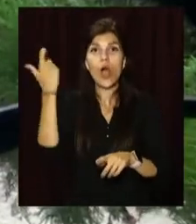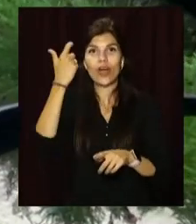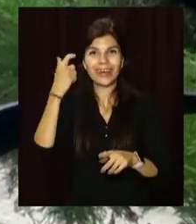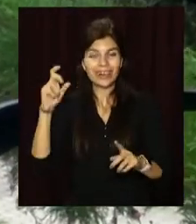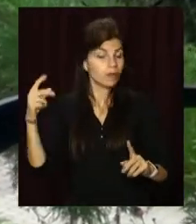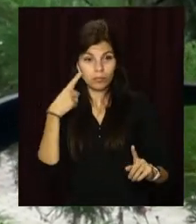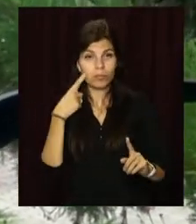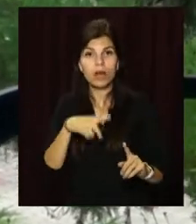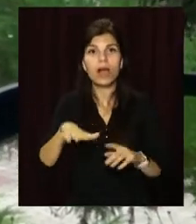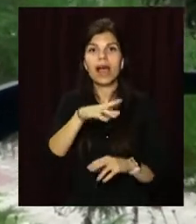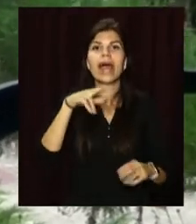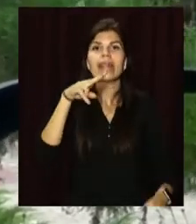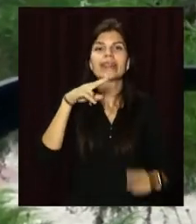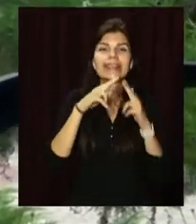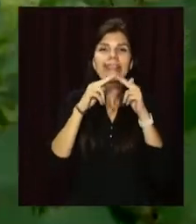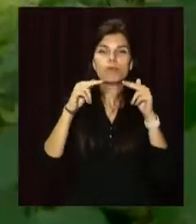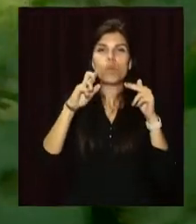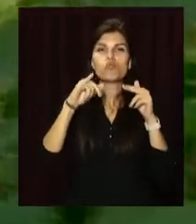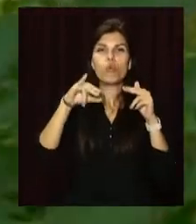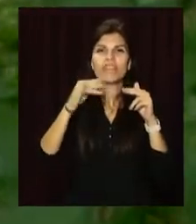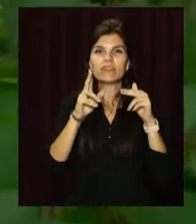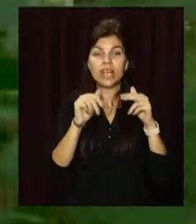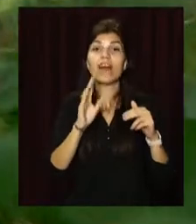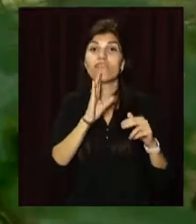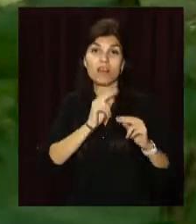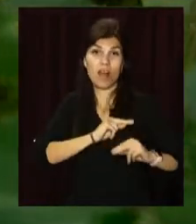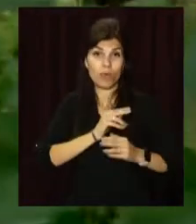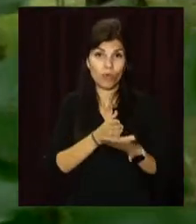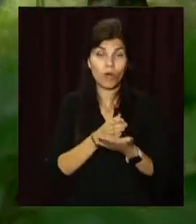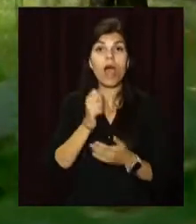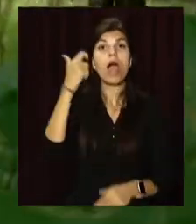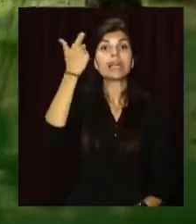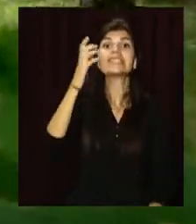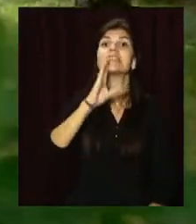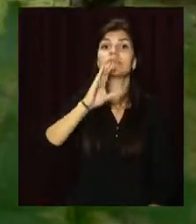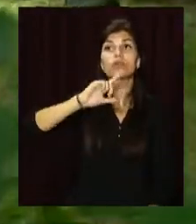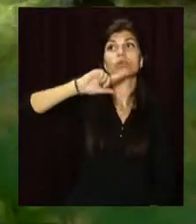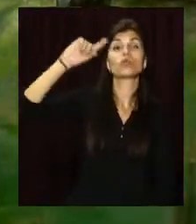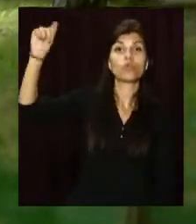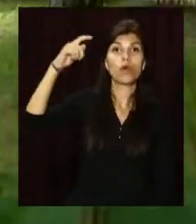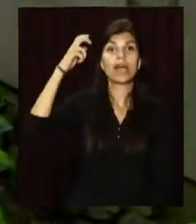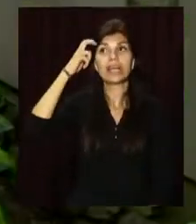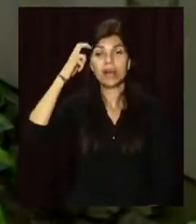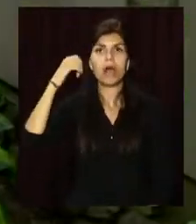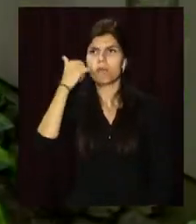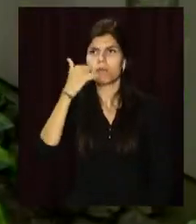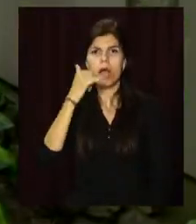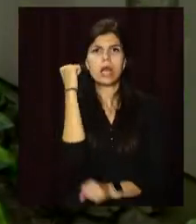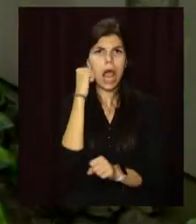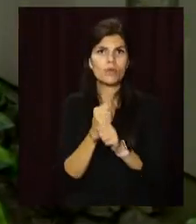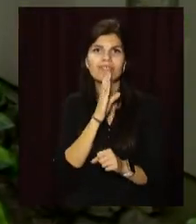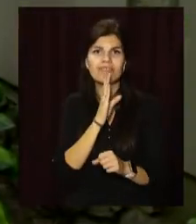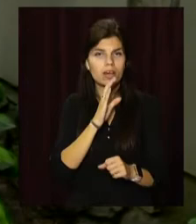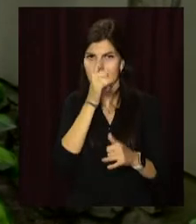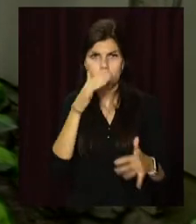по вулиці Дніпробудівській, у якому працювала жертва. Господиня поїхала у Київ і не змогла зв'язатися зі своєю хатньою робітницею.